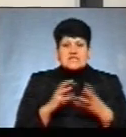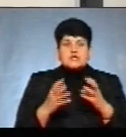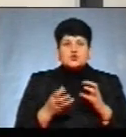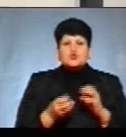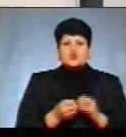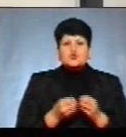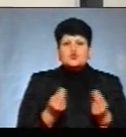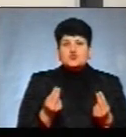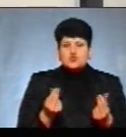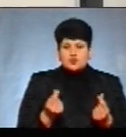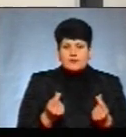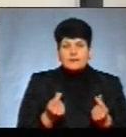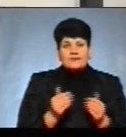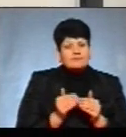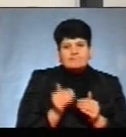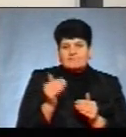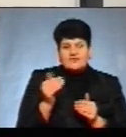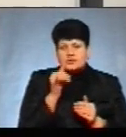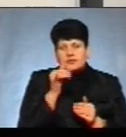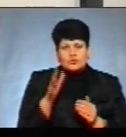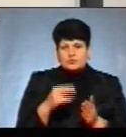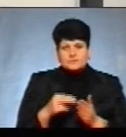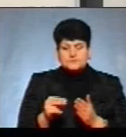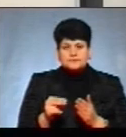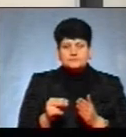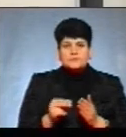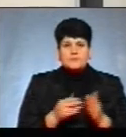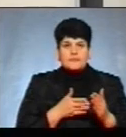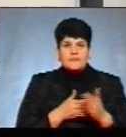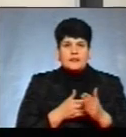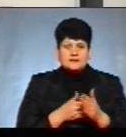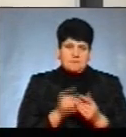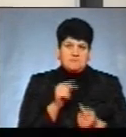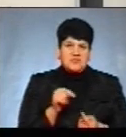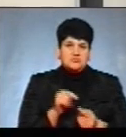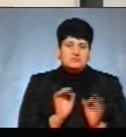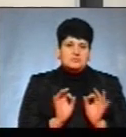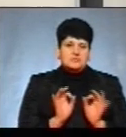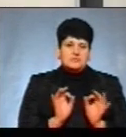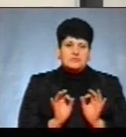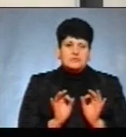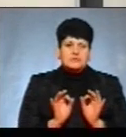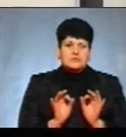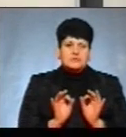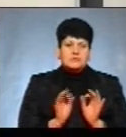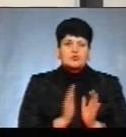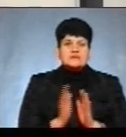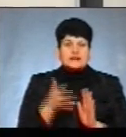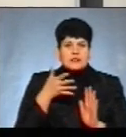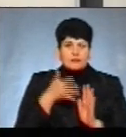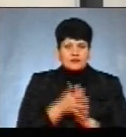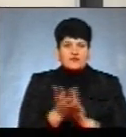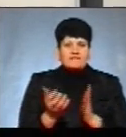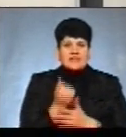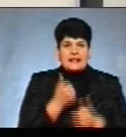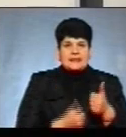і сума, за яку ми не могли перейти по закупівлях, і це якраз нам нормально підійшло, тобто по